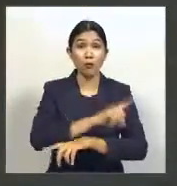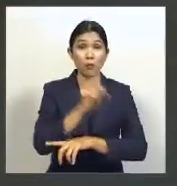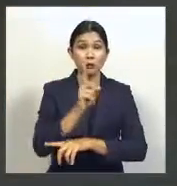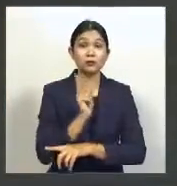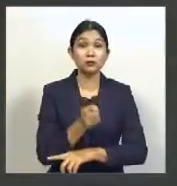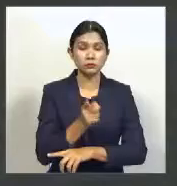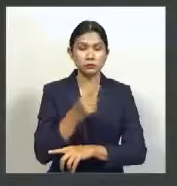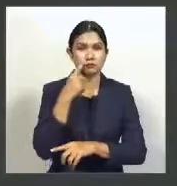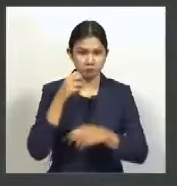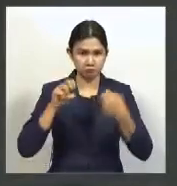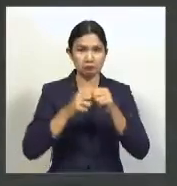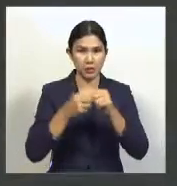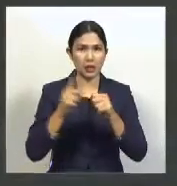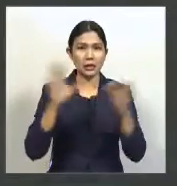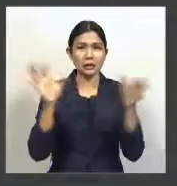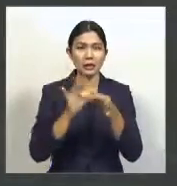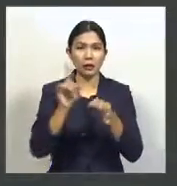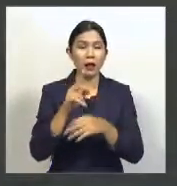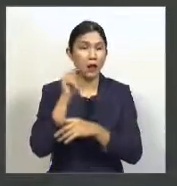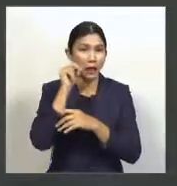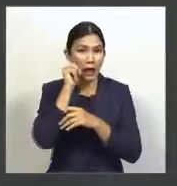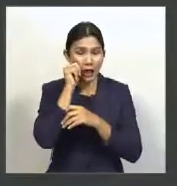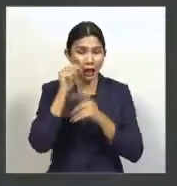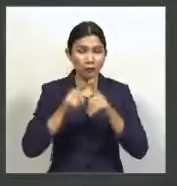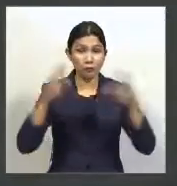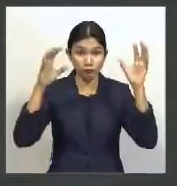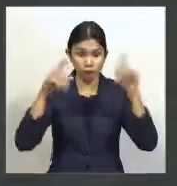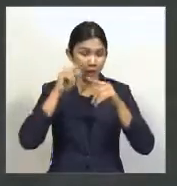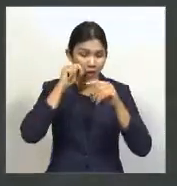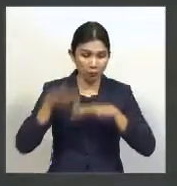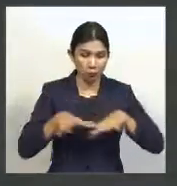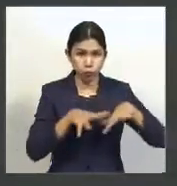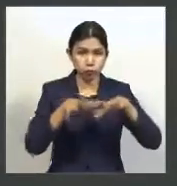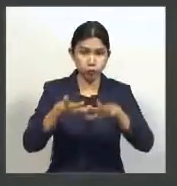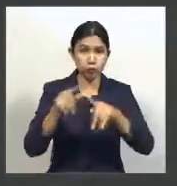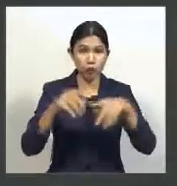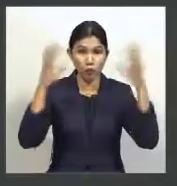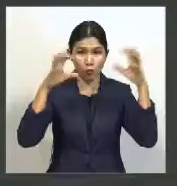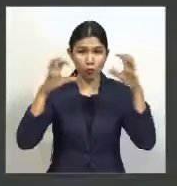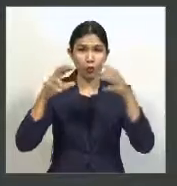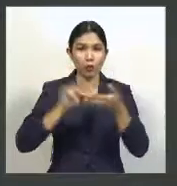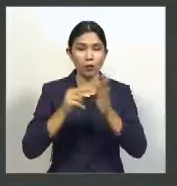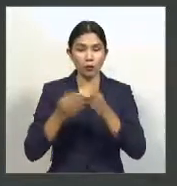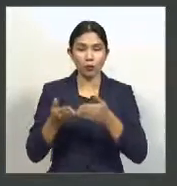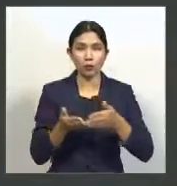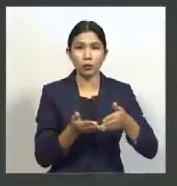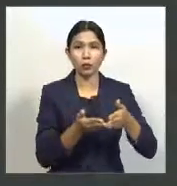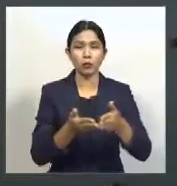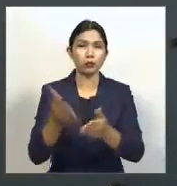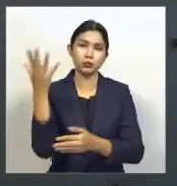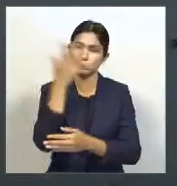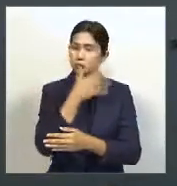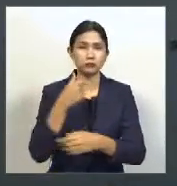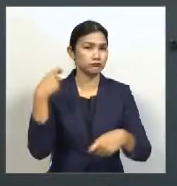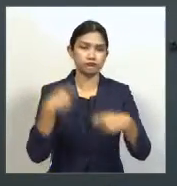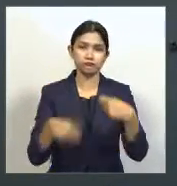จะมีอุปสรรคเกี่ยวกับสภาพน้ำและสภาพดินฟ้าอากาศรวมถึงไม่สามารถรักษาริ้วขบวนและความสวยงามไว้ได้